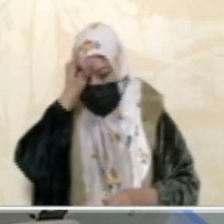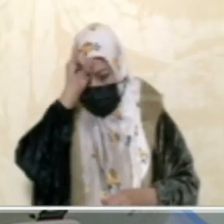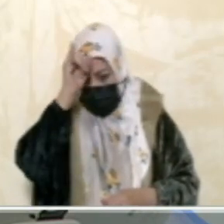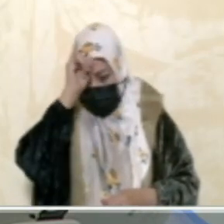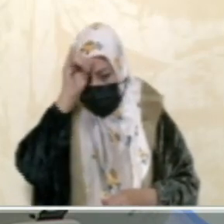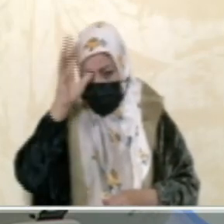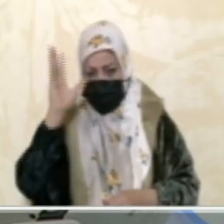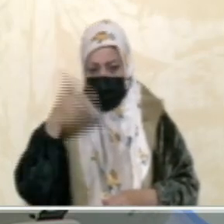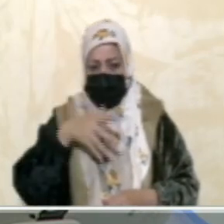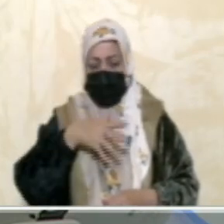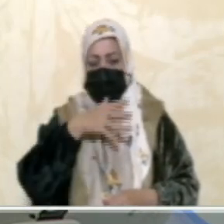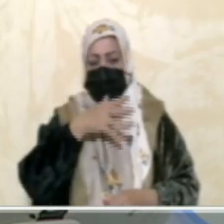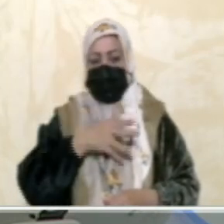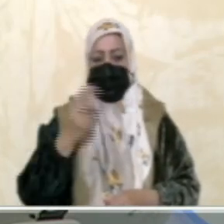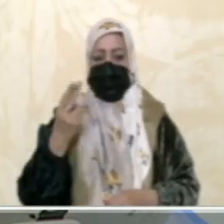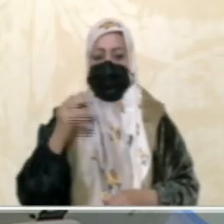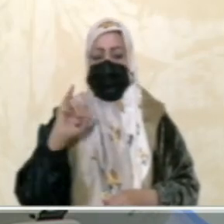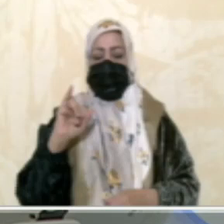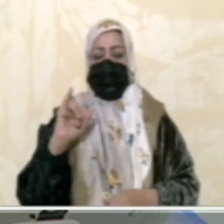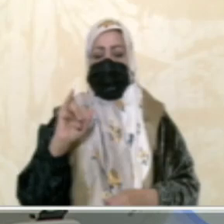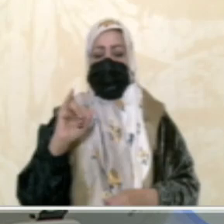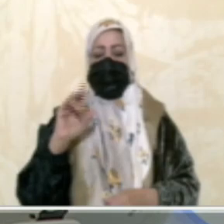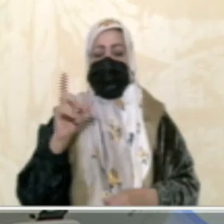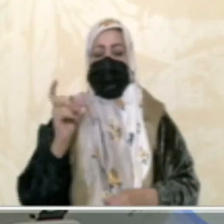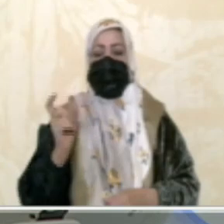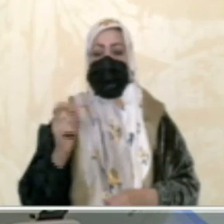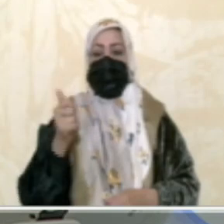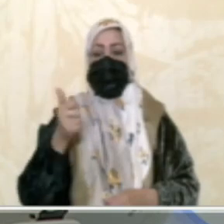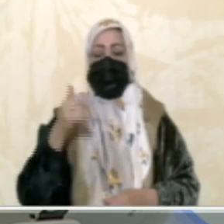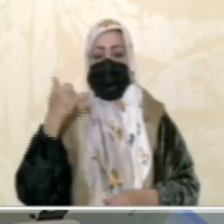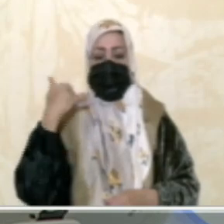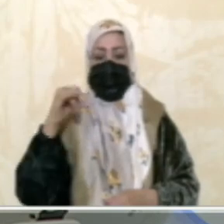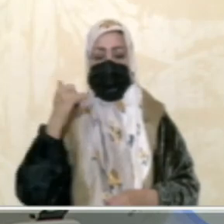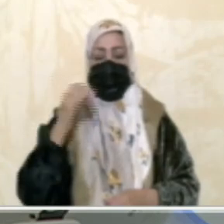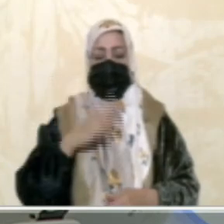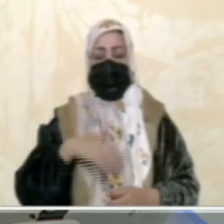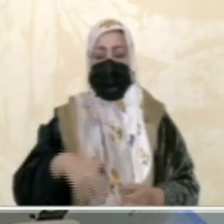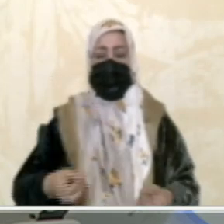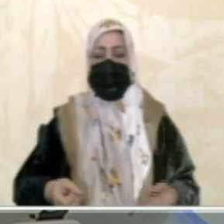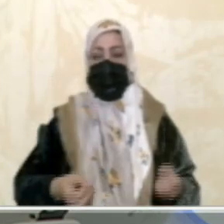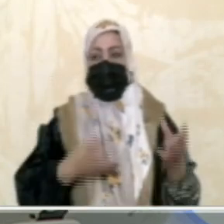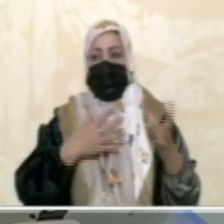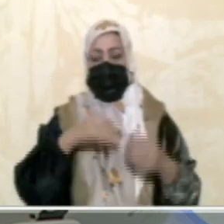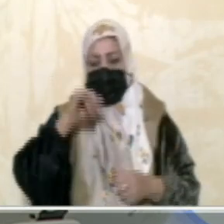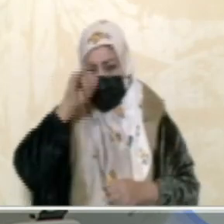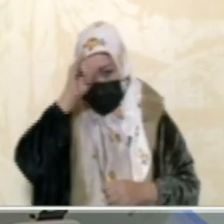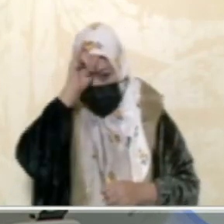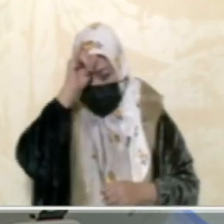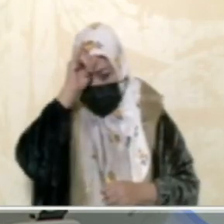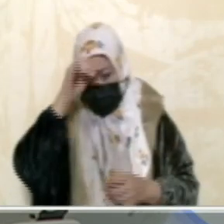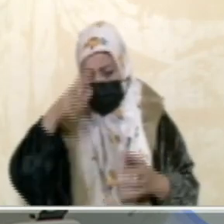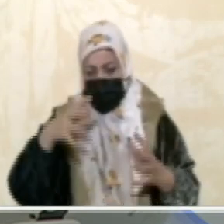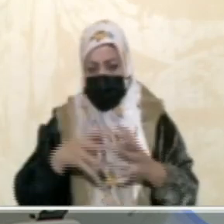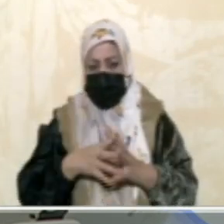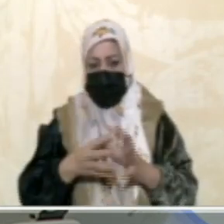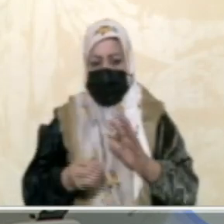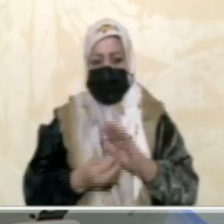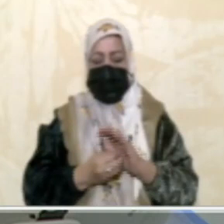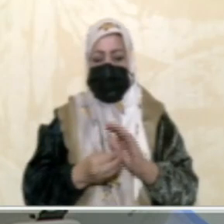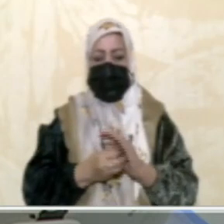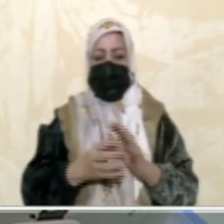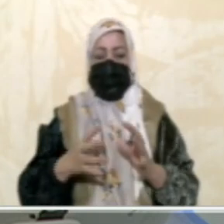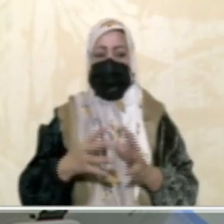الدكتور عمران العربي رحمه الله من مسلاته والشيخ الدكتور عبد السلام محمود ابو ناجي